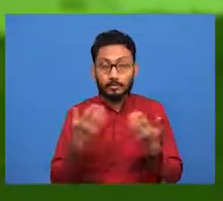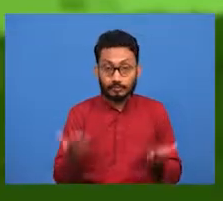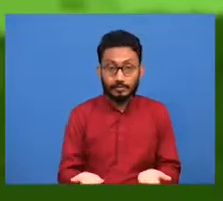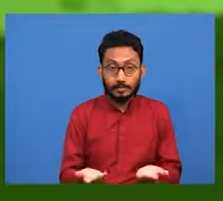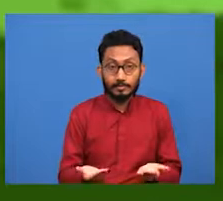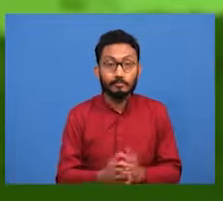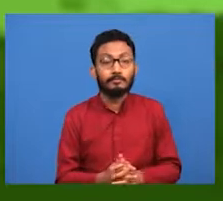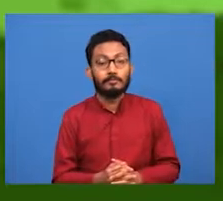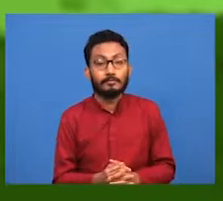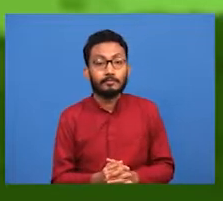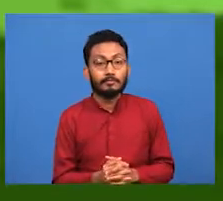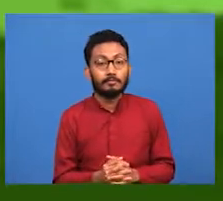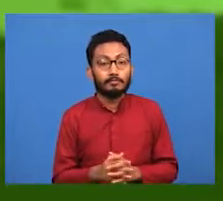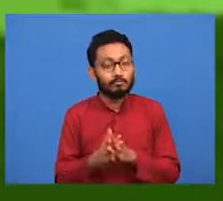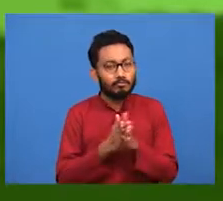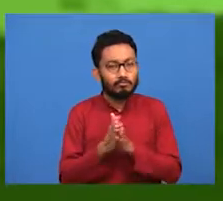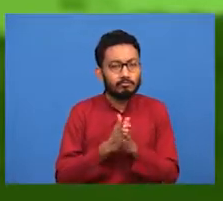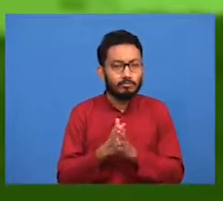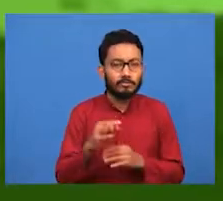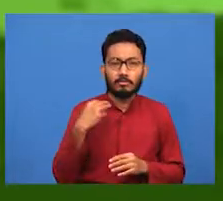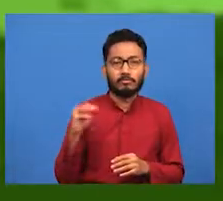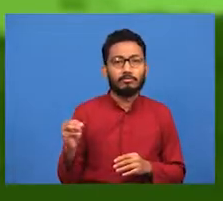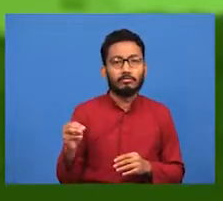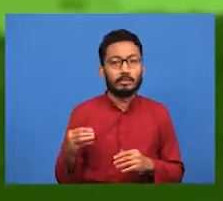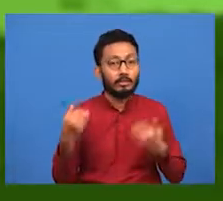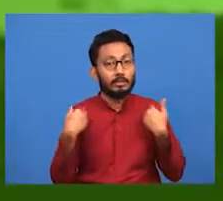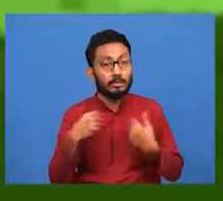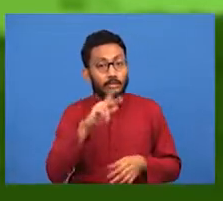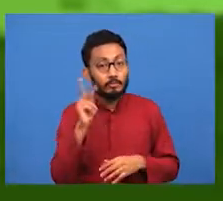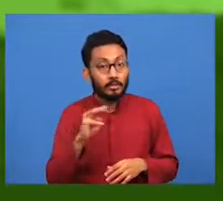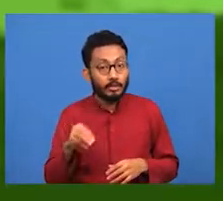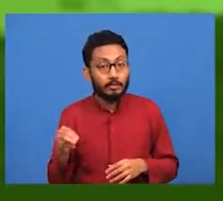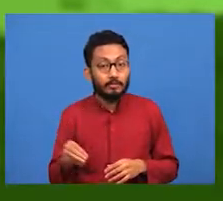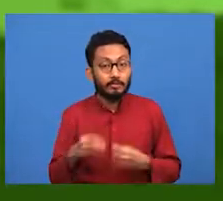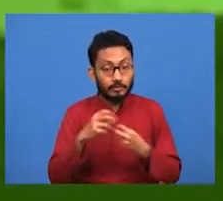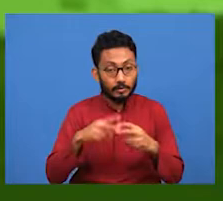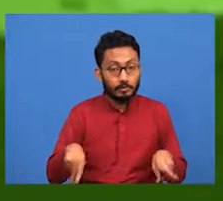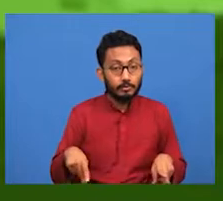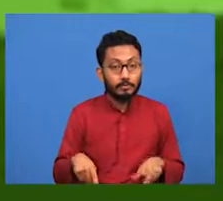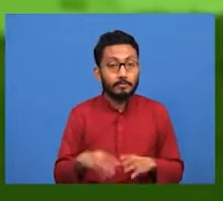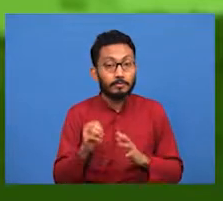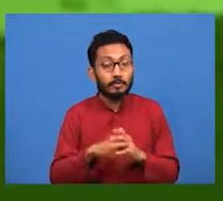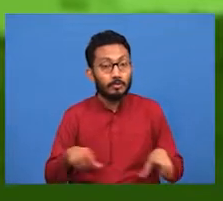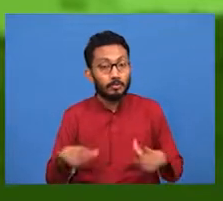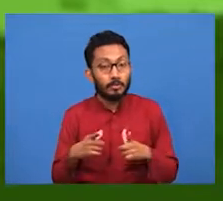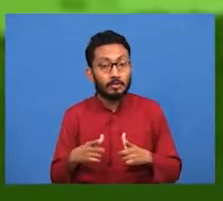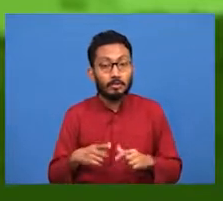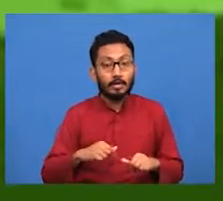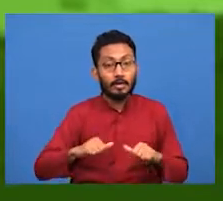Wah, rajinnya mereka. Adakah murid-murid pernah melakukan aktiviti ini di rumah?